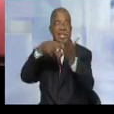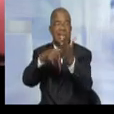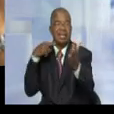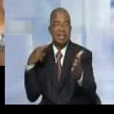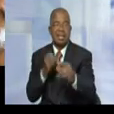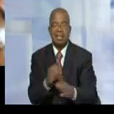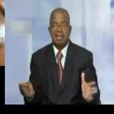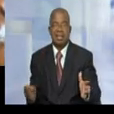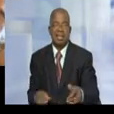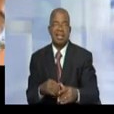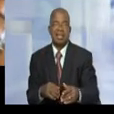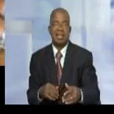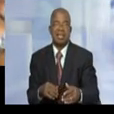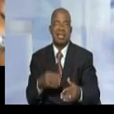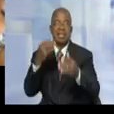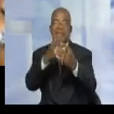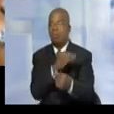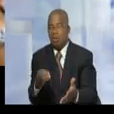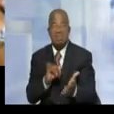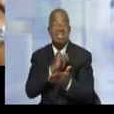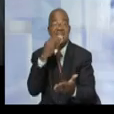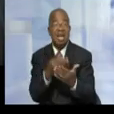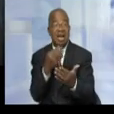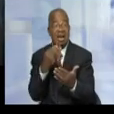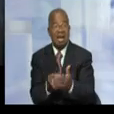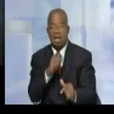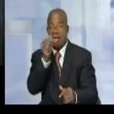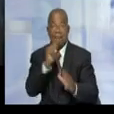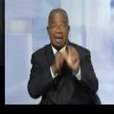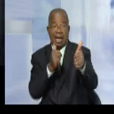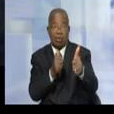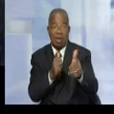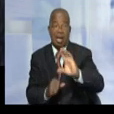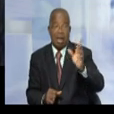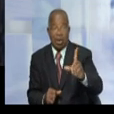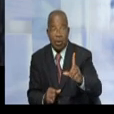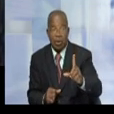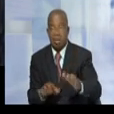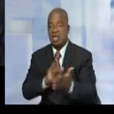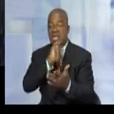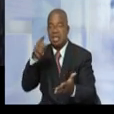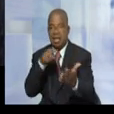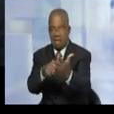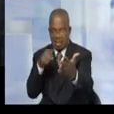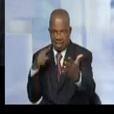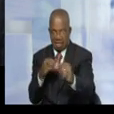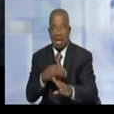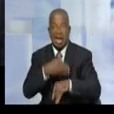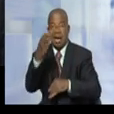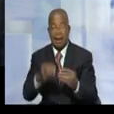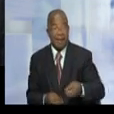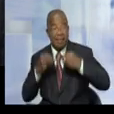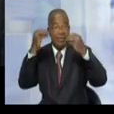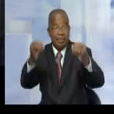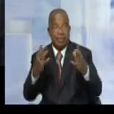ces interventions s'élèvent à plus de 30 milliards de francs CFA, essentiellement au profit des projets dont le